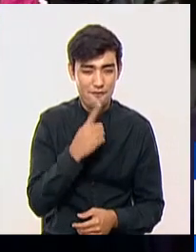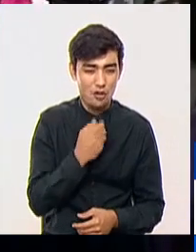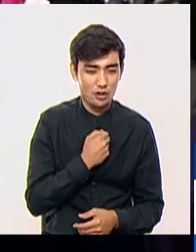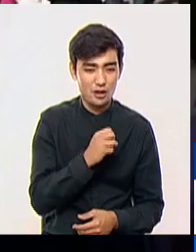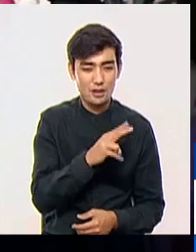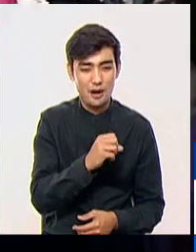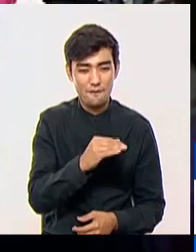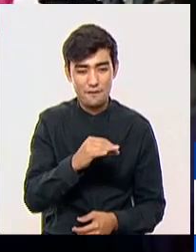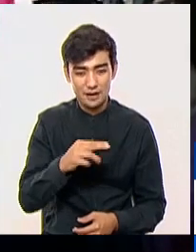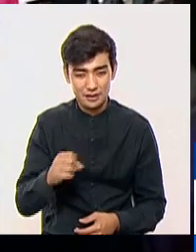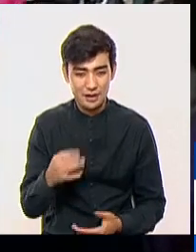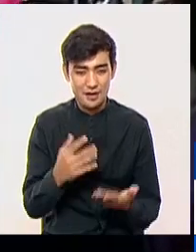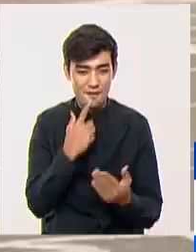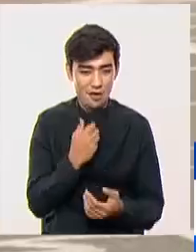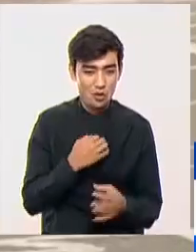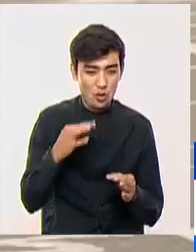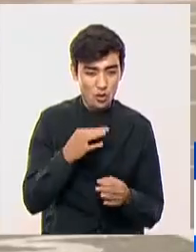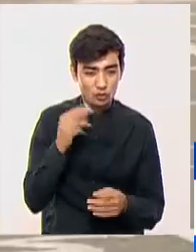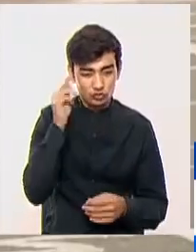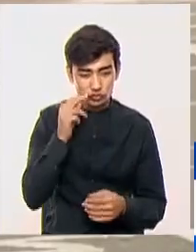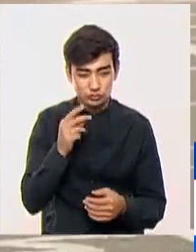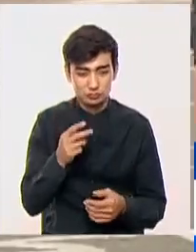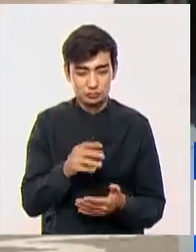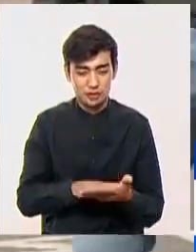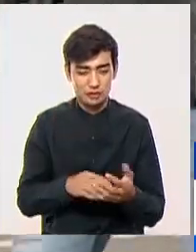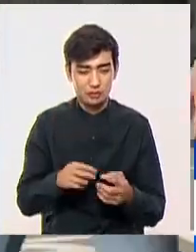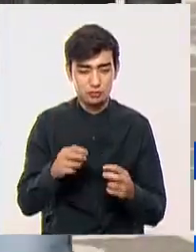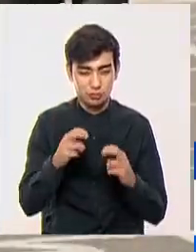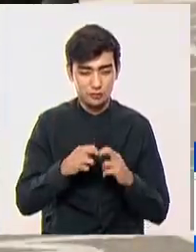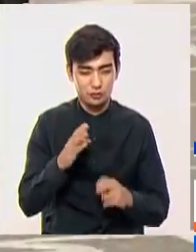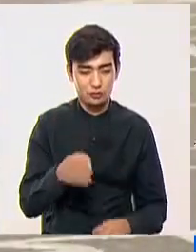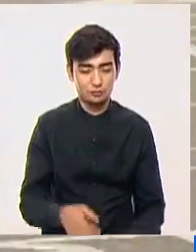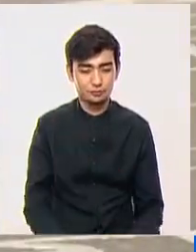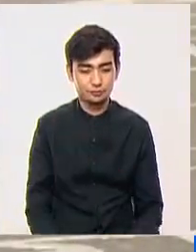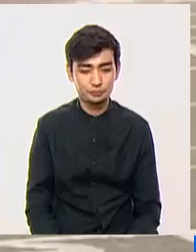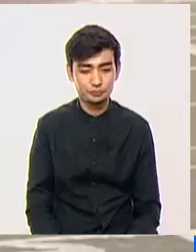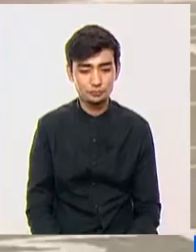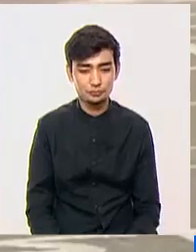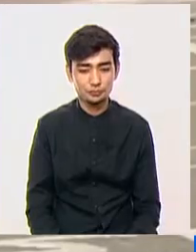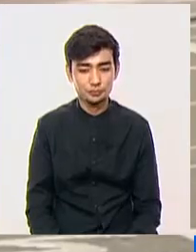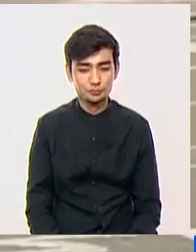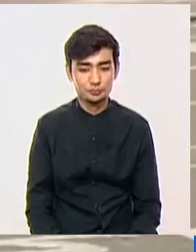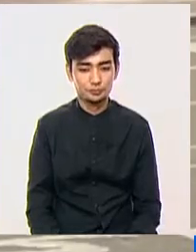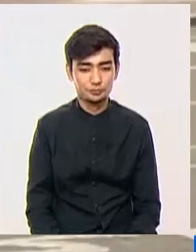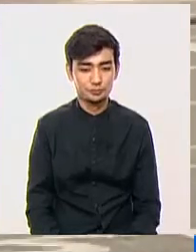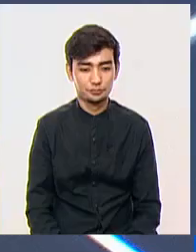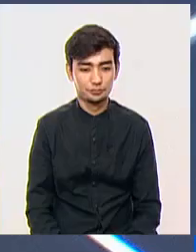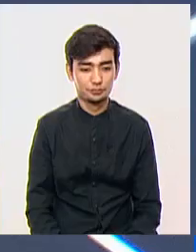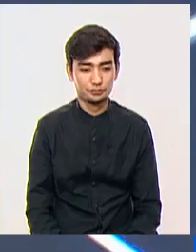әскери оқу орындарына оқуға түсу мәселелері талқылануда. Руслан Жасұланұлы, Азамат Елубаев, Информ бюро, Солтүстік Қазақстан облысы.